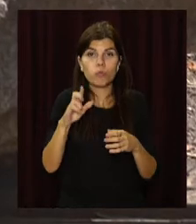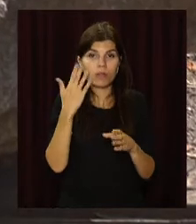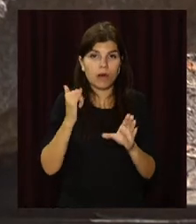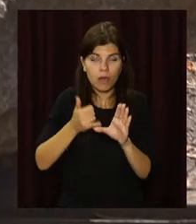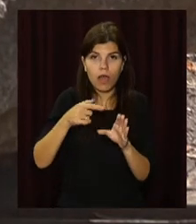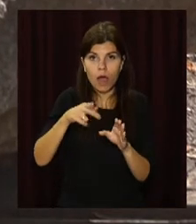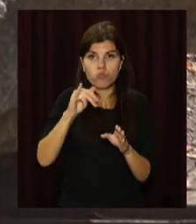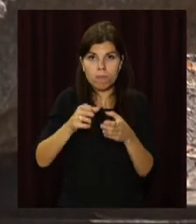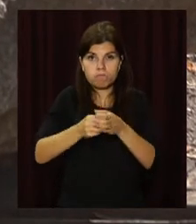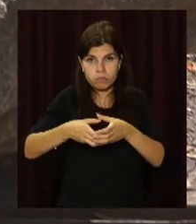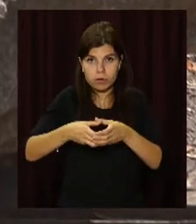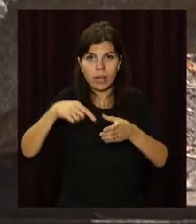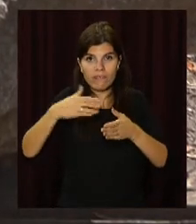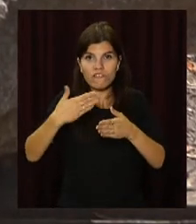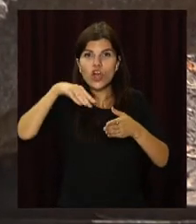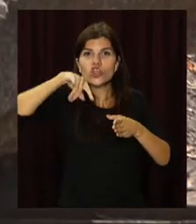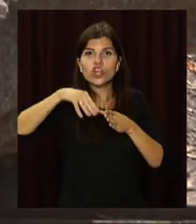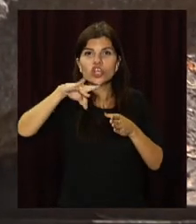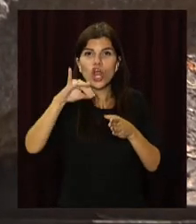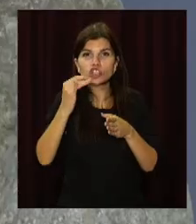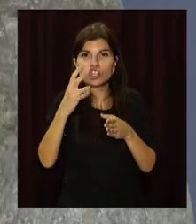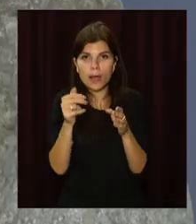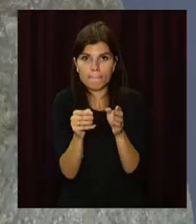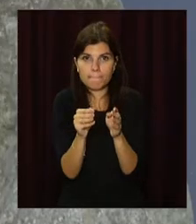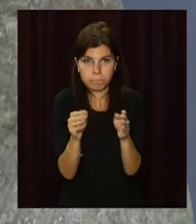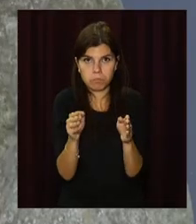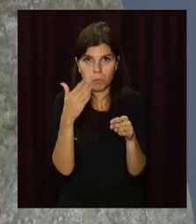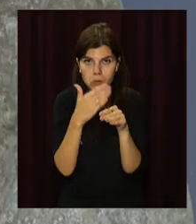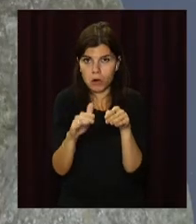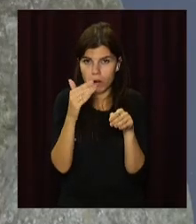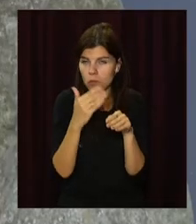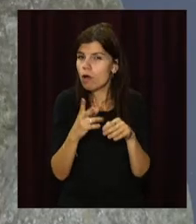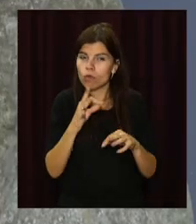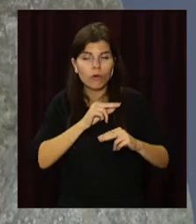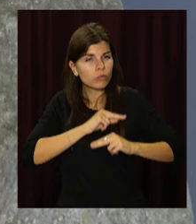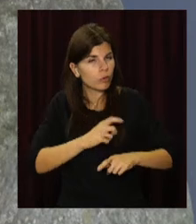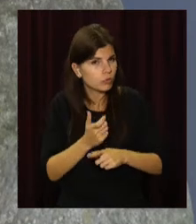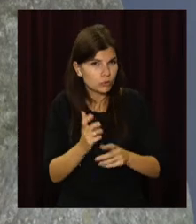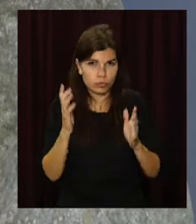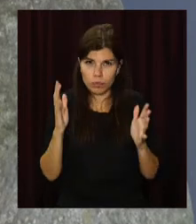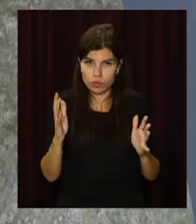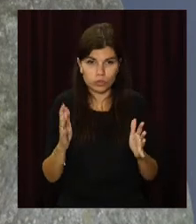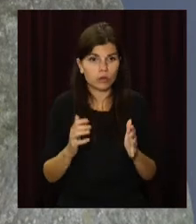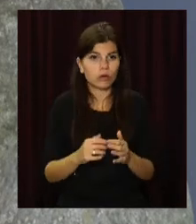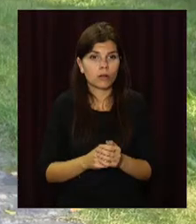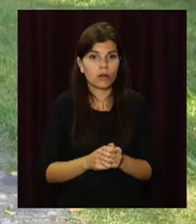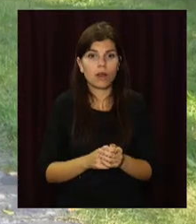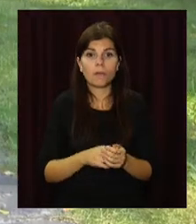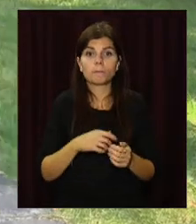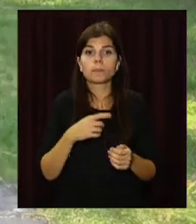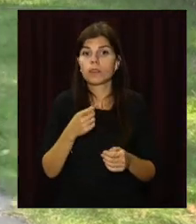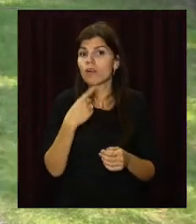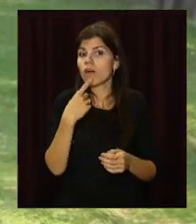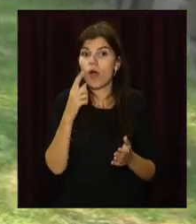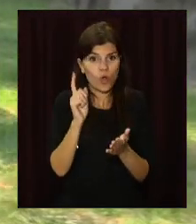Ігор сам пробував це робити, каже, процес зрозумілий, треба один шматок граніту терти об інший. Працювала якась бригада